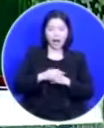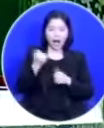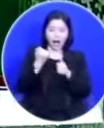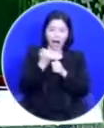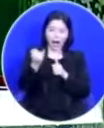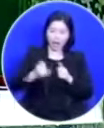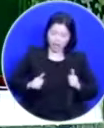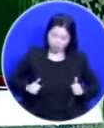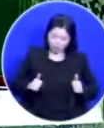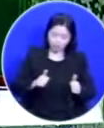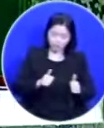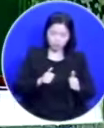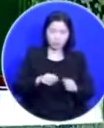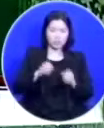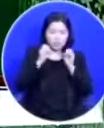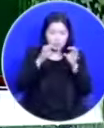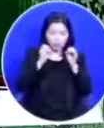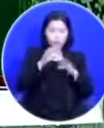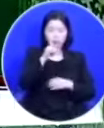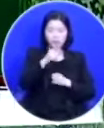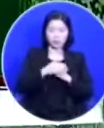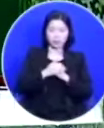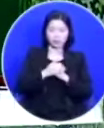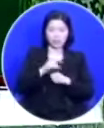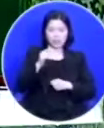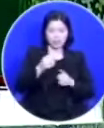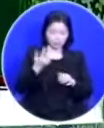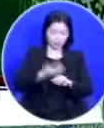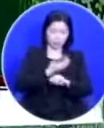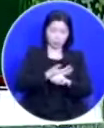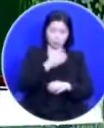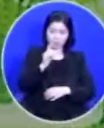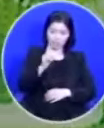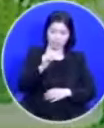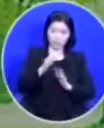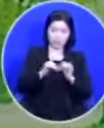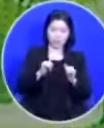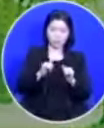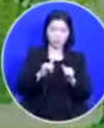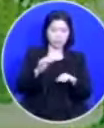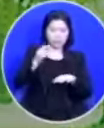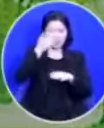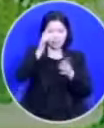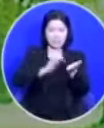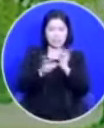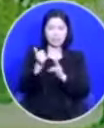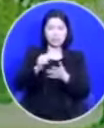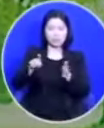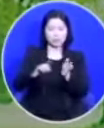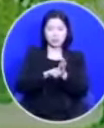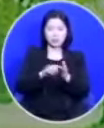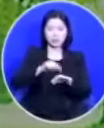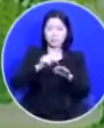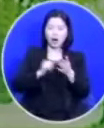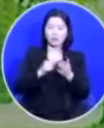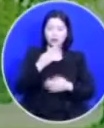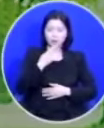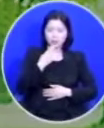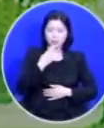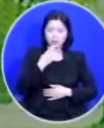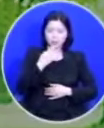겁니다 이 사람은 예수를 믿을 마음이 없어요 그러나 내가 하도 우니까 같이 교회 가자고